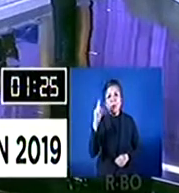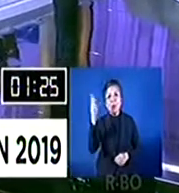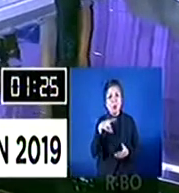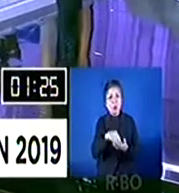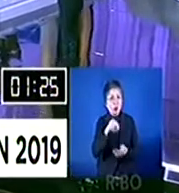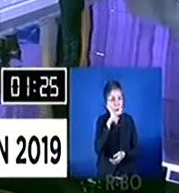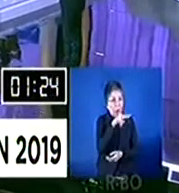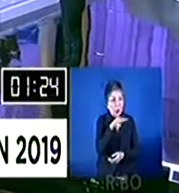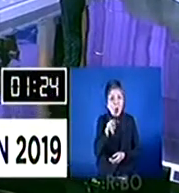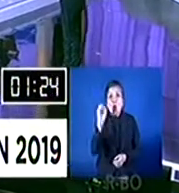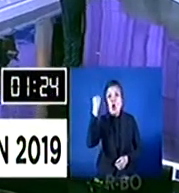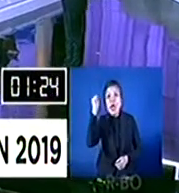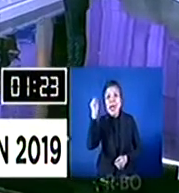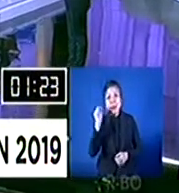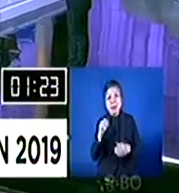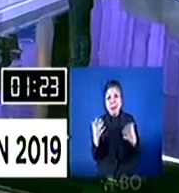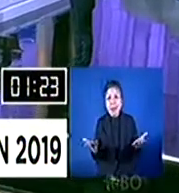pusat untuk memantau